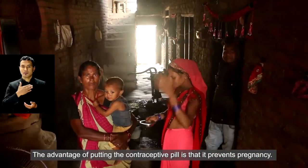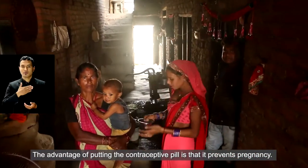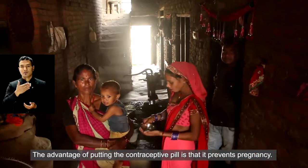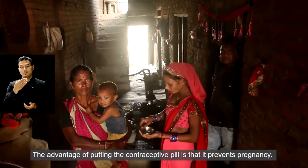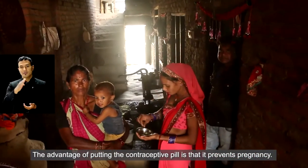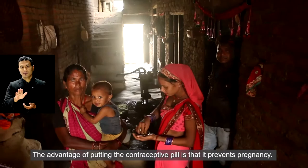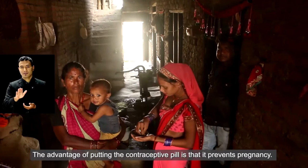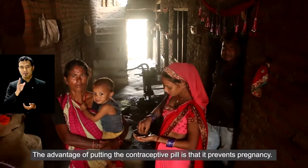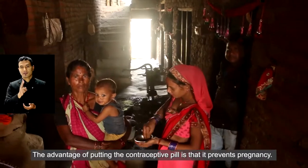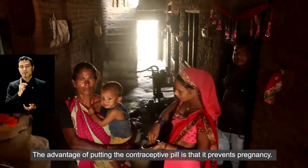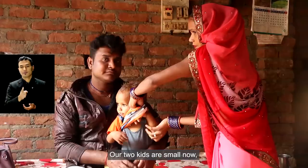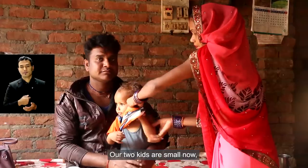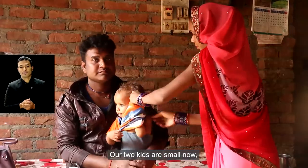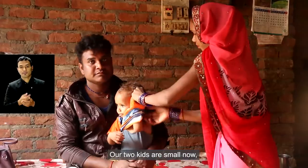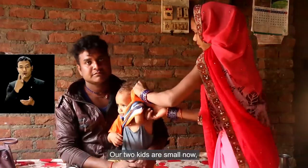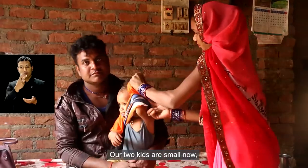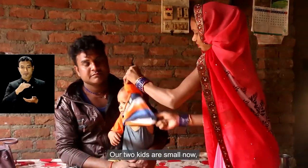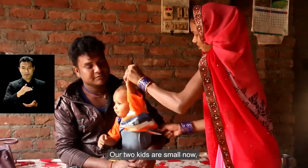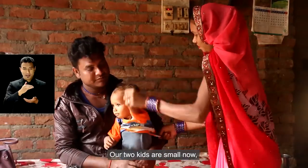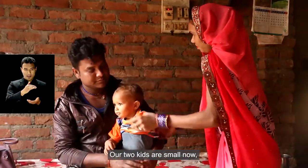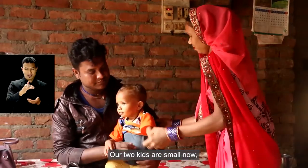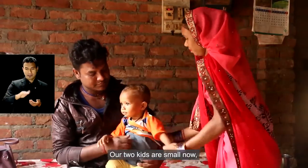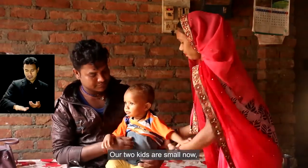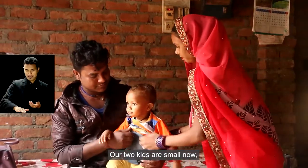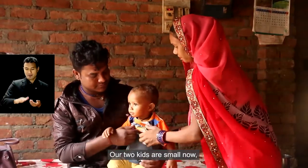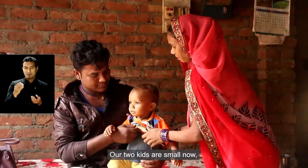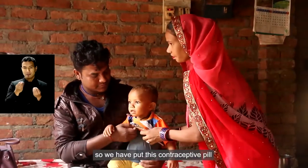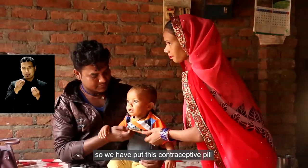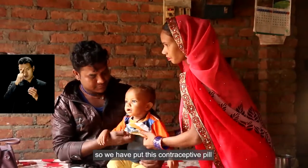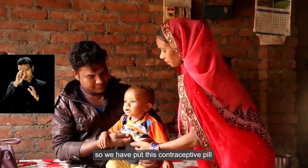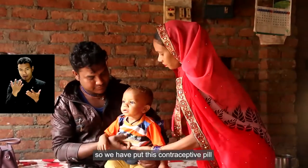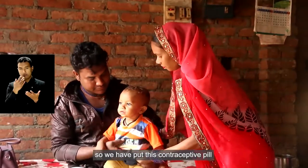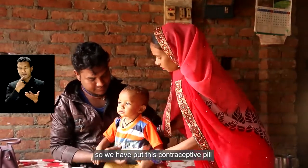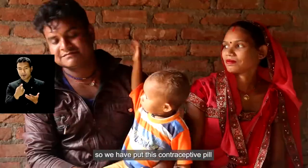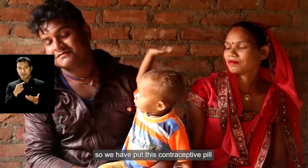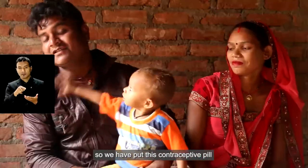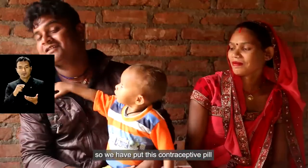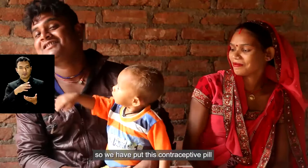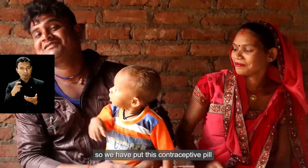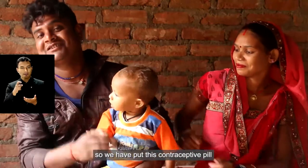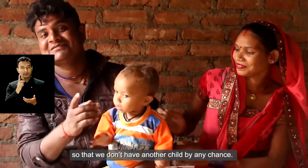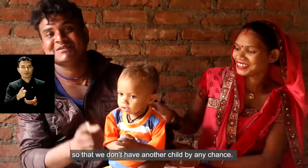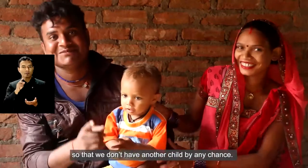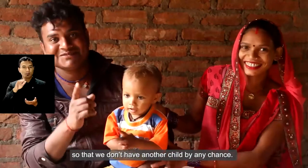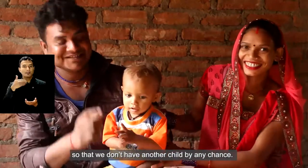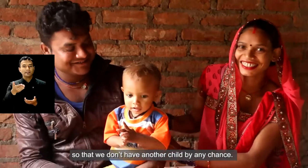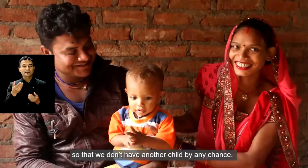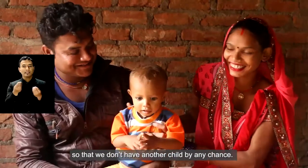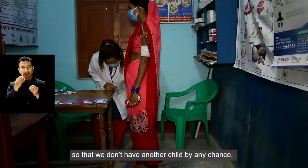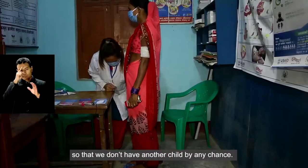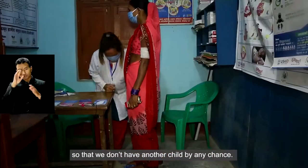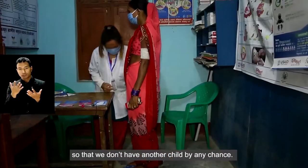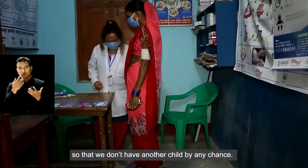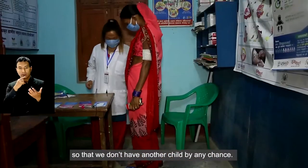हुन्छ। अब 2 बच्चा अहिले भएको सानो सानो छ, केही भयो भने त्यसको लागि गोली हालिदिएछु, पछि केही भयो